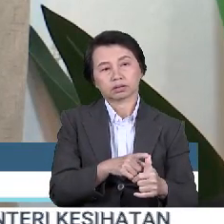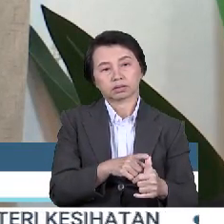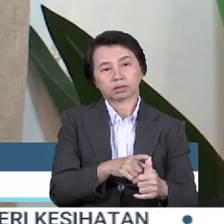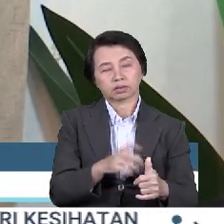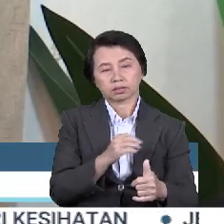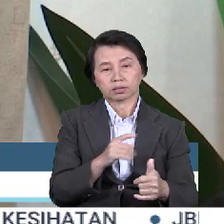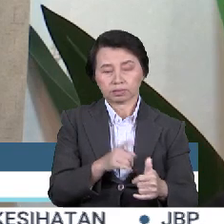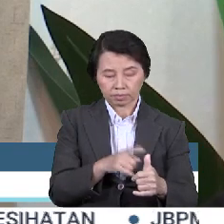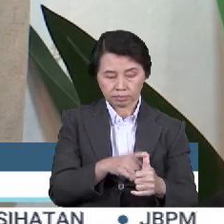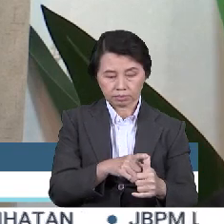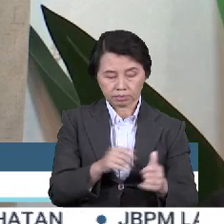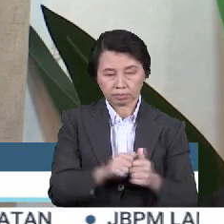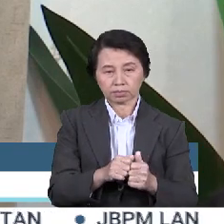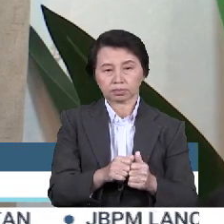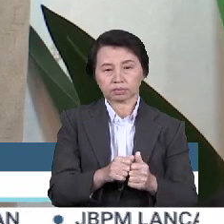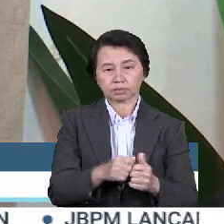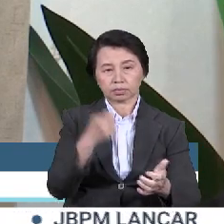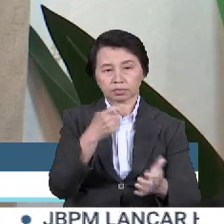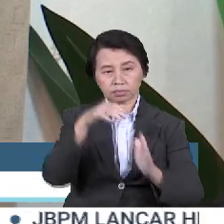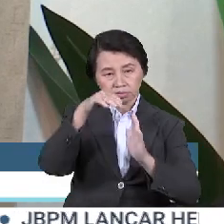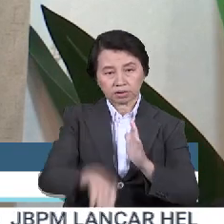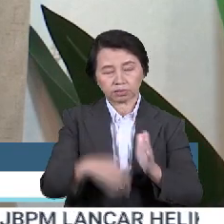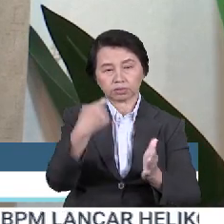dengan kesatuan dan